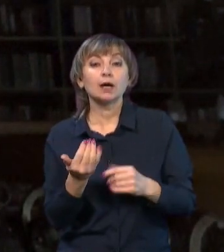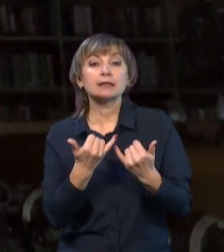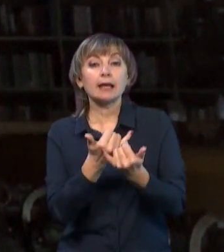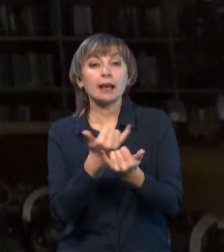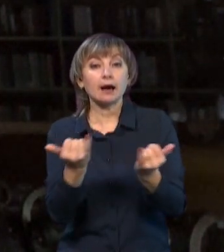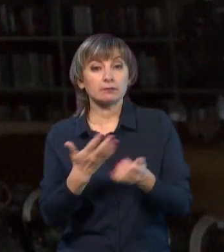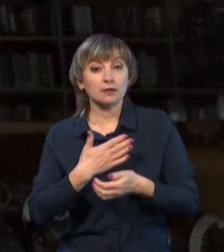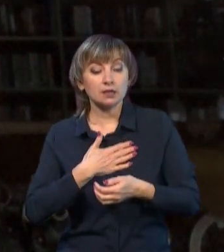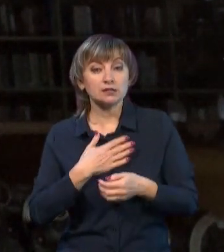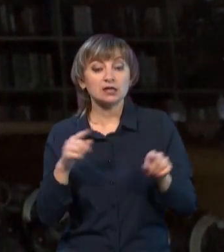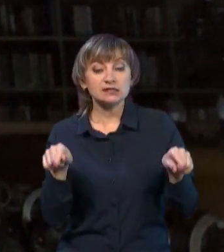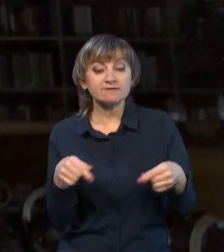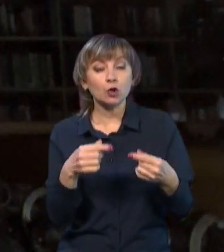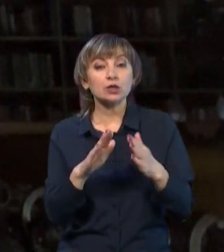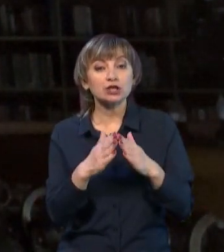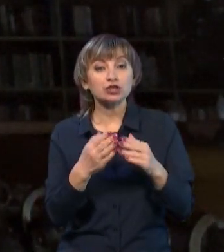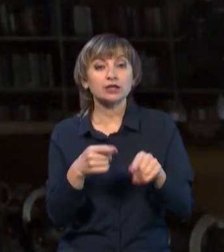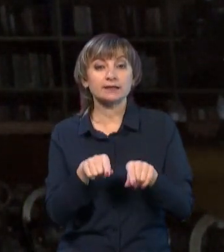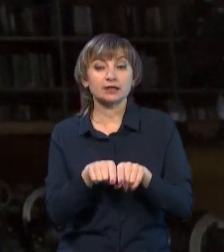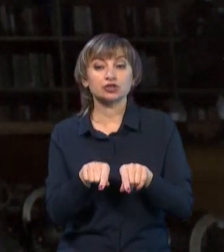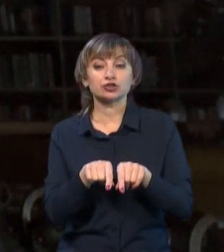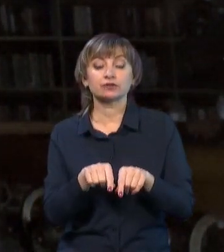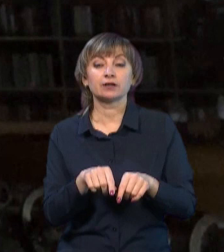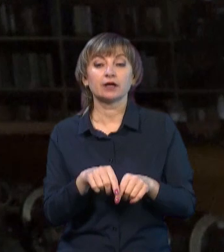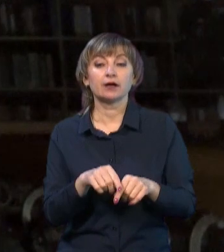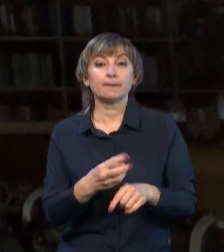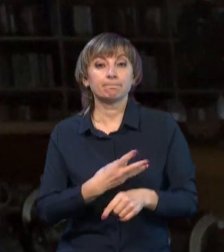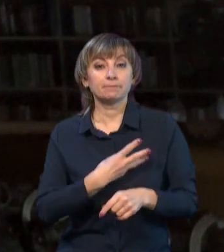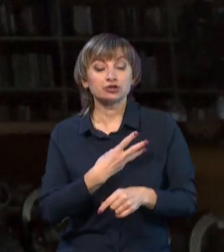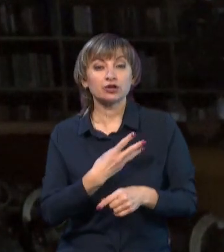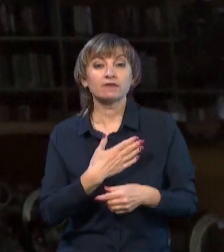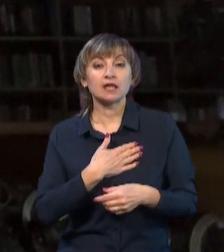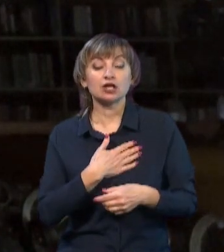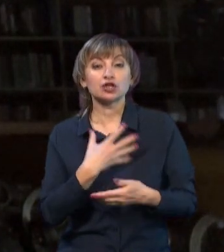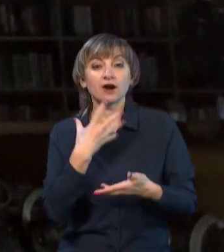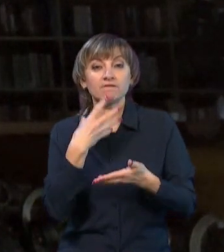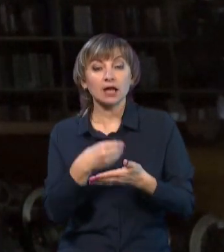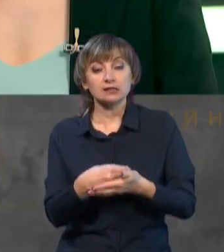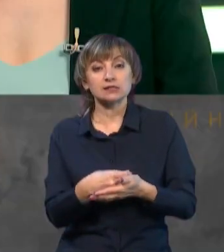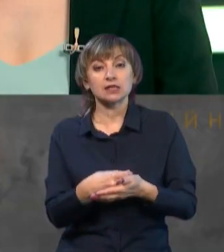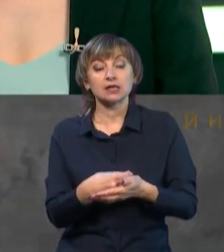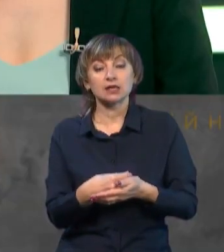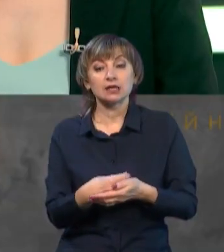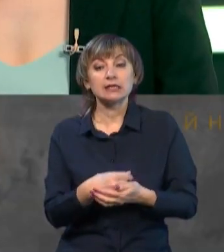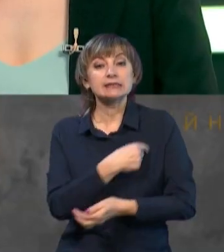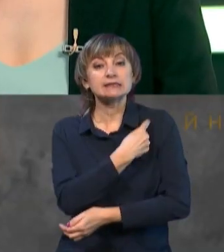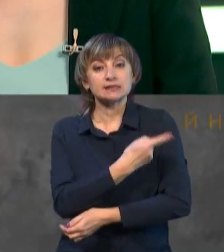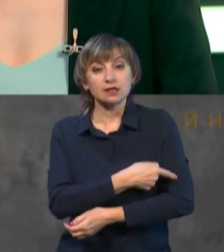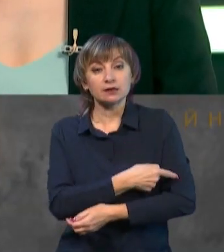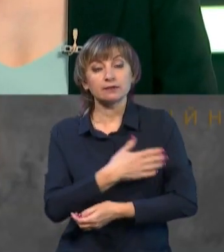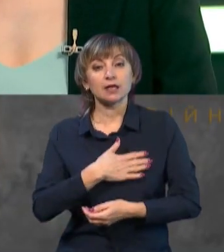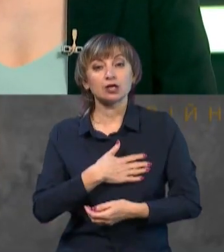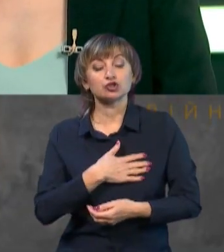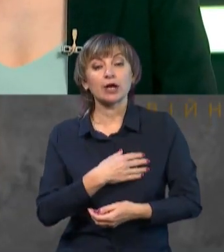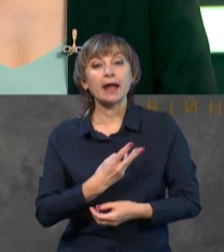нас створення книжок – це теж таке підживлення наших власних сил, нашої